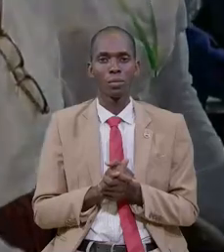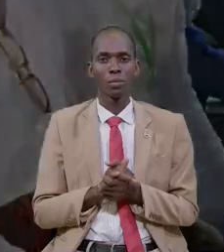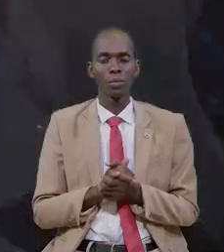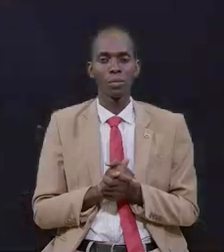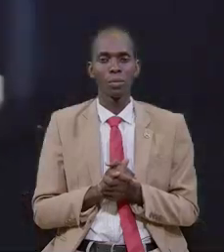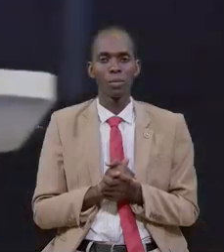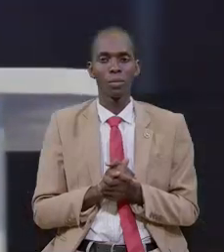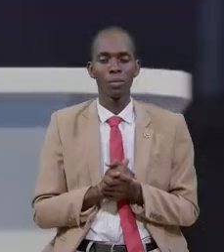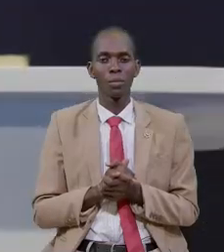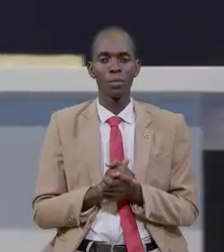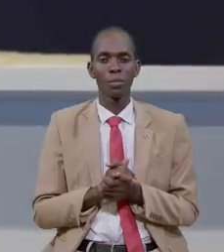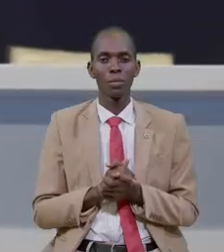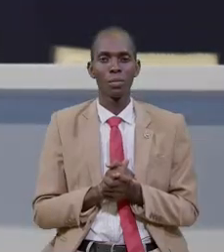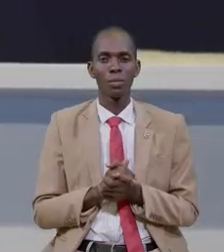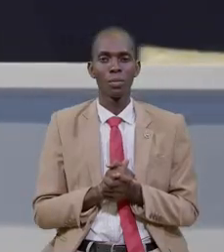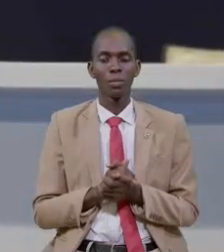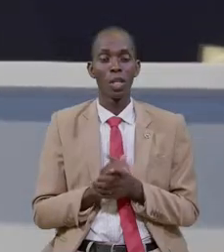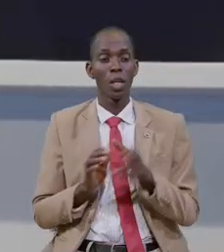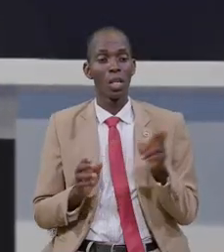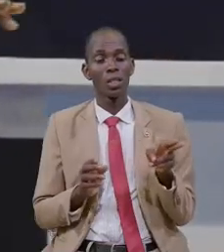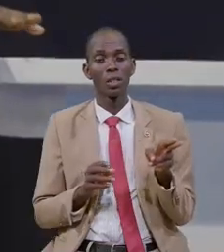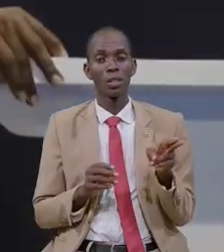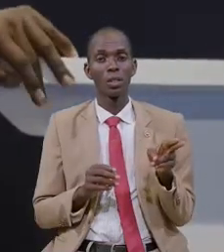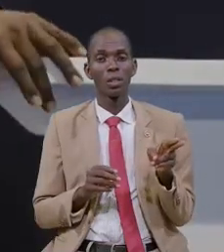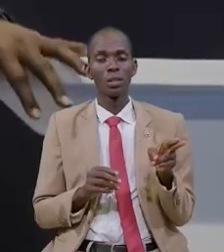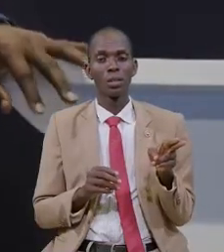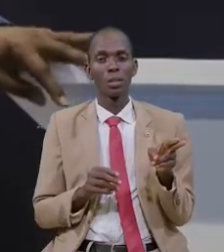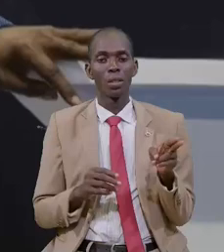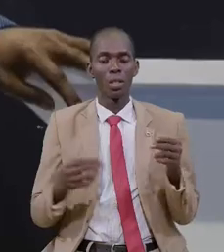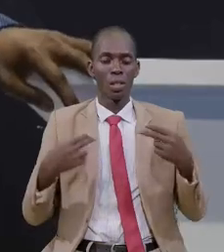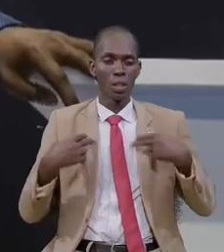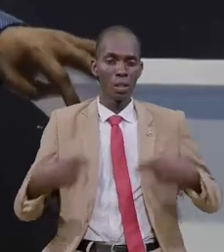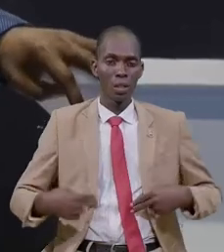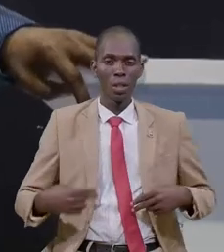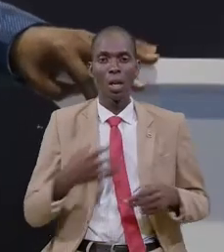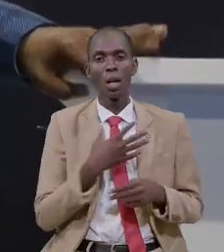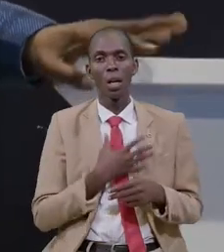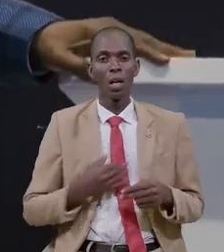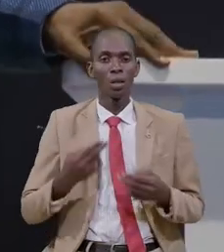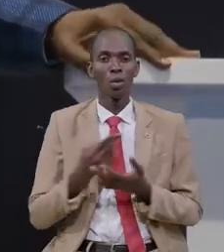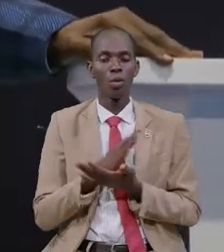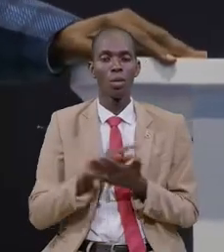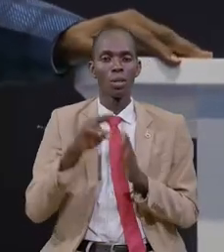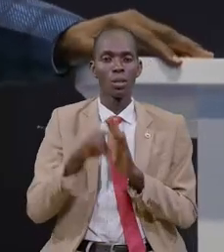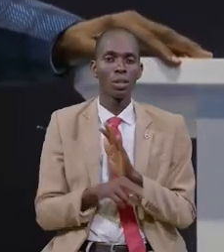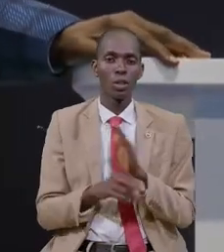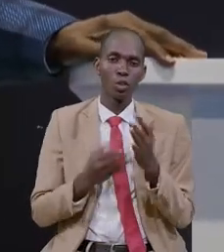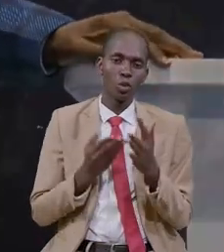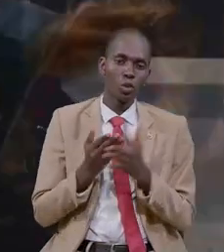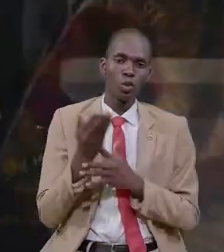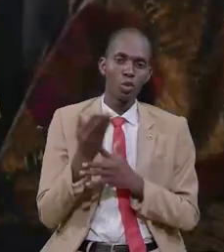La dernière lettre du mot foi en anglais, la guérison et la sainteté par son